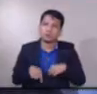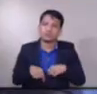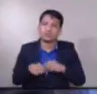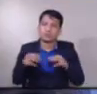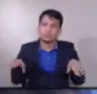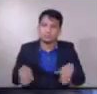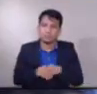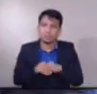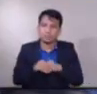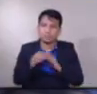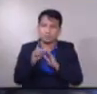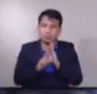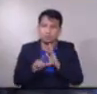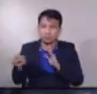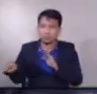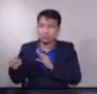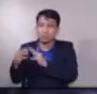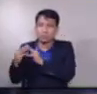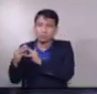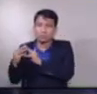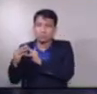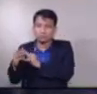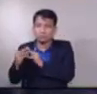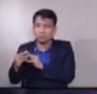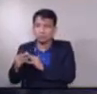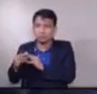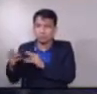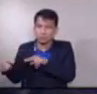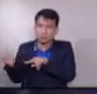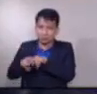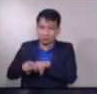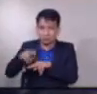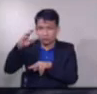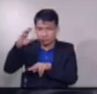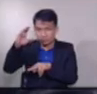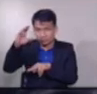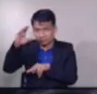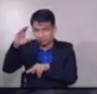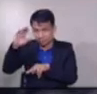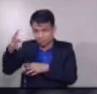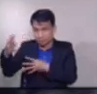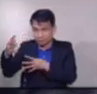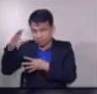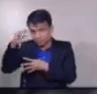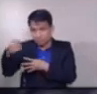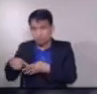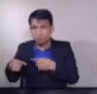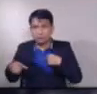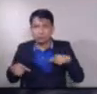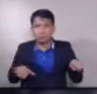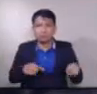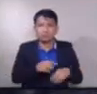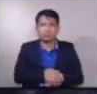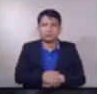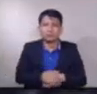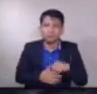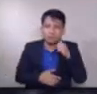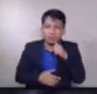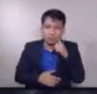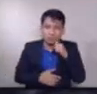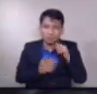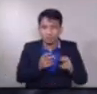law. Sa Islam, ang lalaki lang may karapatan magdagdag ng babaeng asawa. Apat. Okay? Sa amin sa tribo, kahit babae